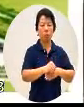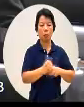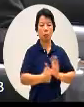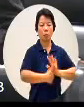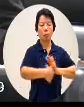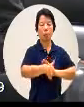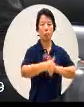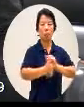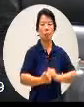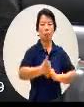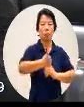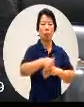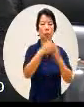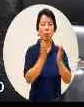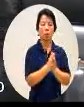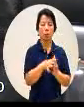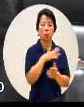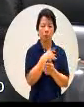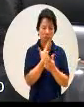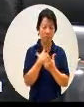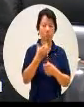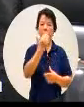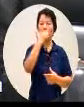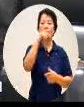我們曾經引以為榮來下一頁